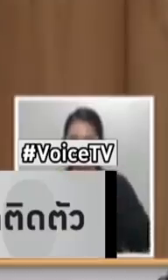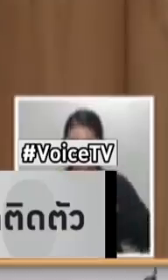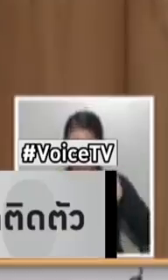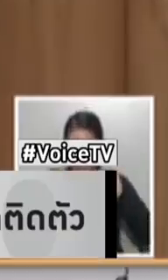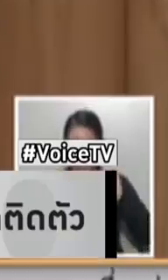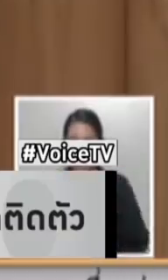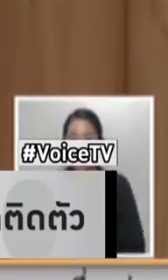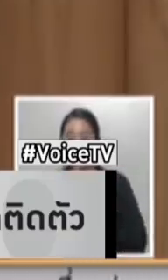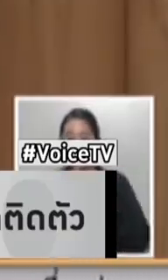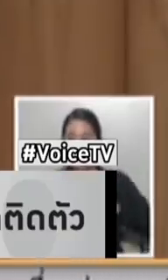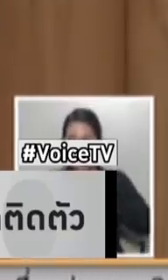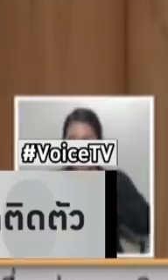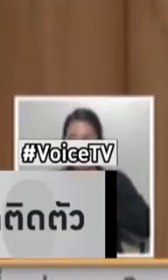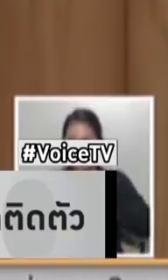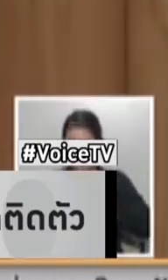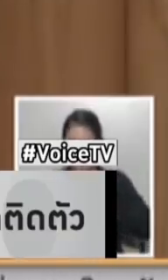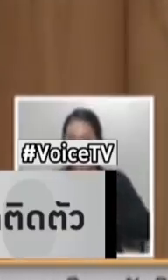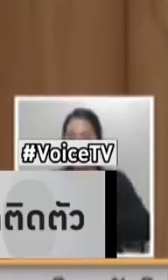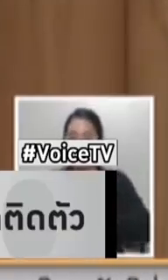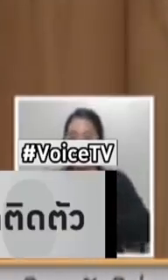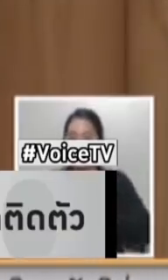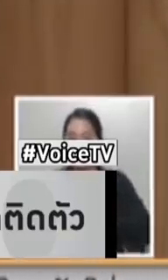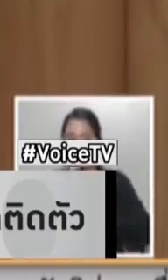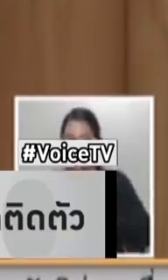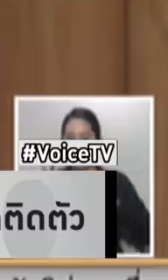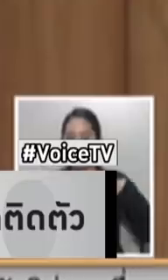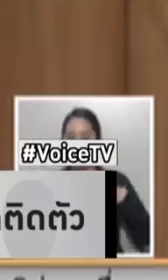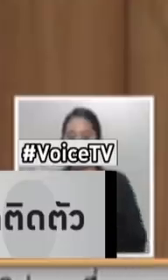จริงไปเอามาเลยว่าผมรับสารภาพตรงไหน